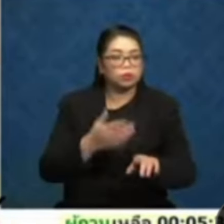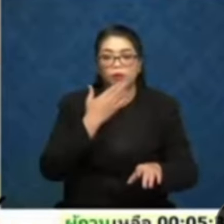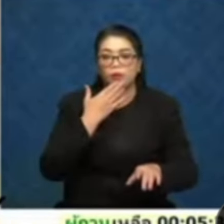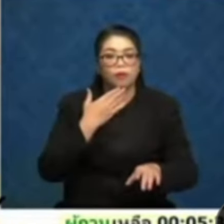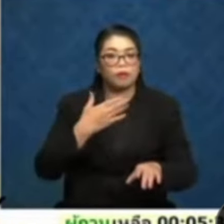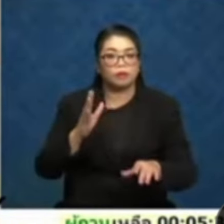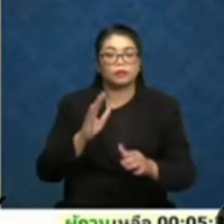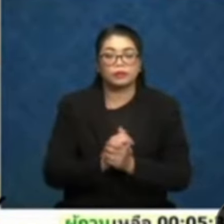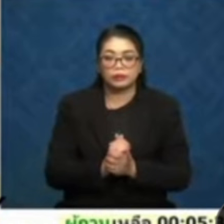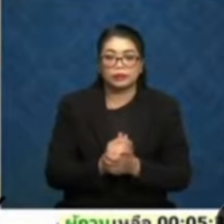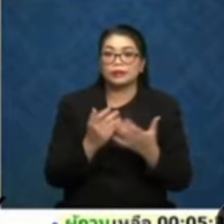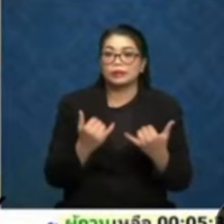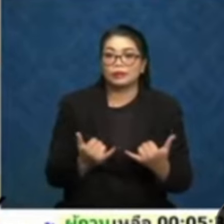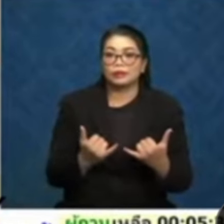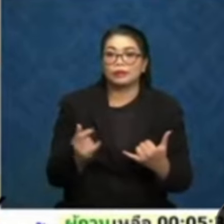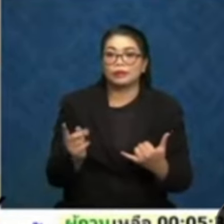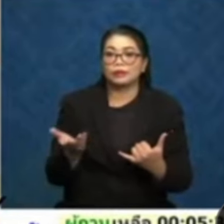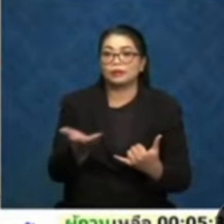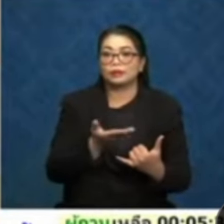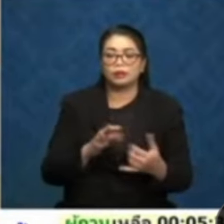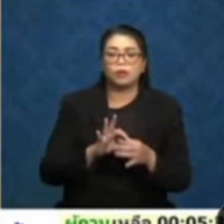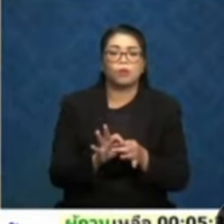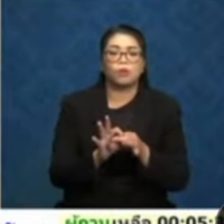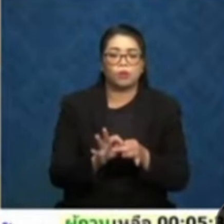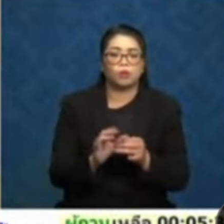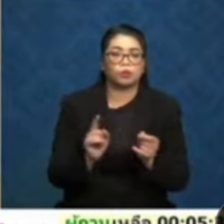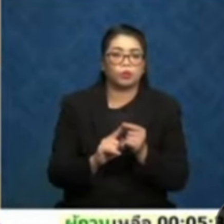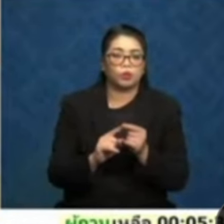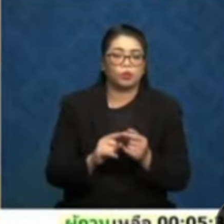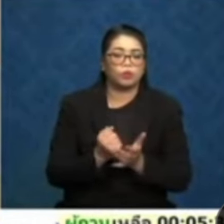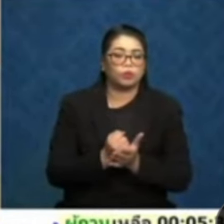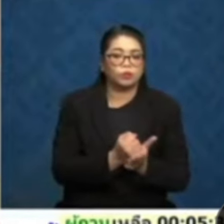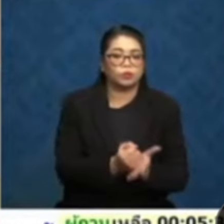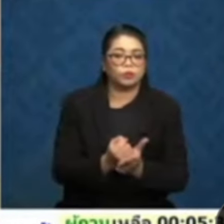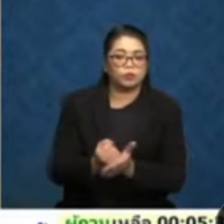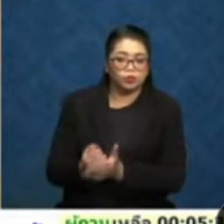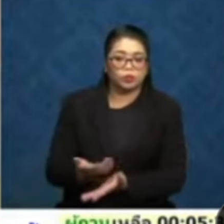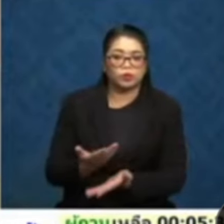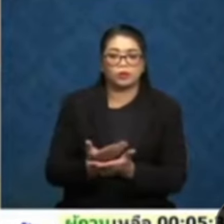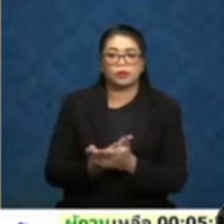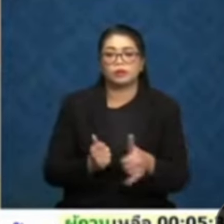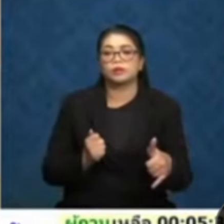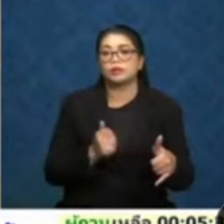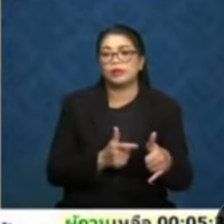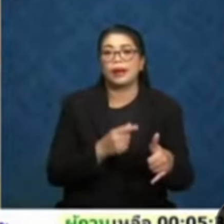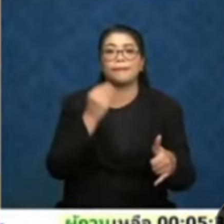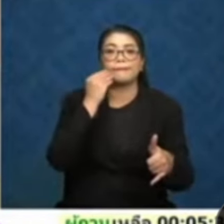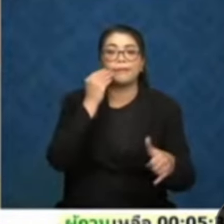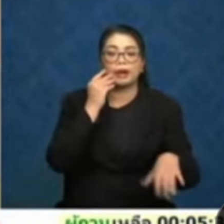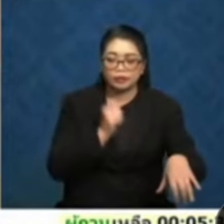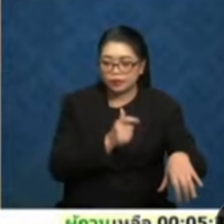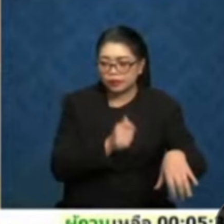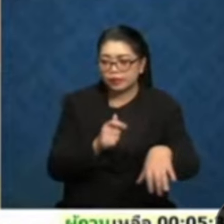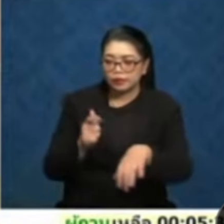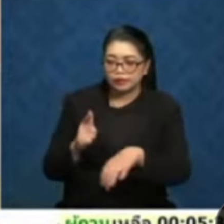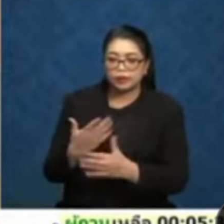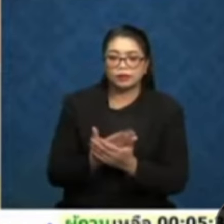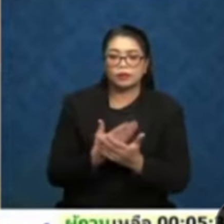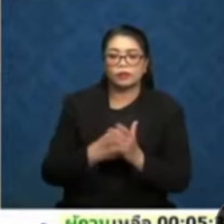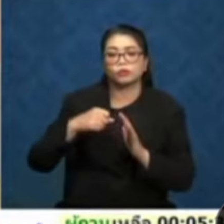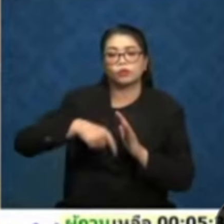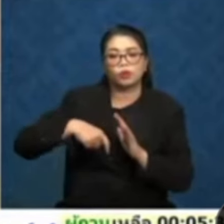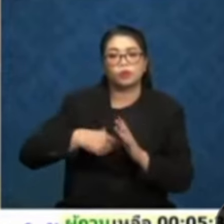แล้วค่ะในเบื้องต้นนะคะที่ท่านเองมีความกังวลในเรื่องของการจ่ายเงินชดเชยเยียวยาดิฉันก็อยากที่จะ